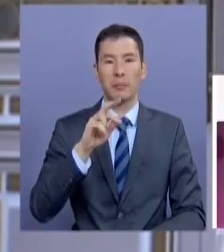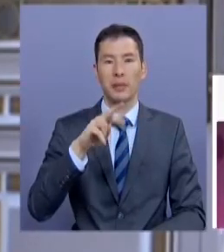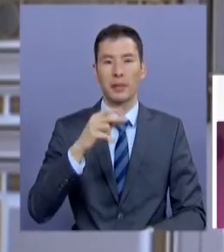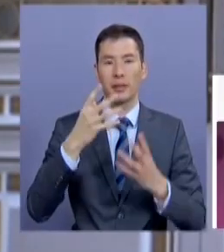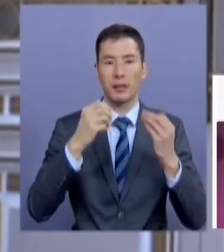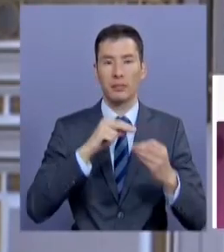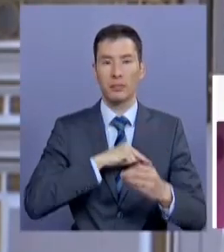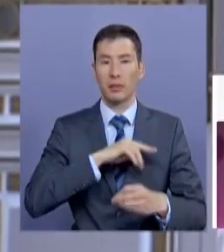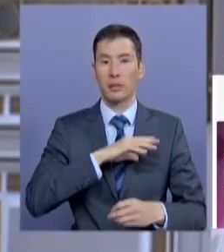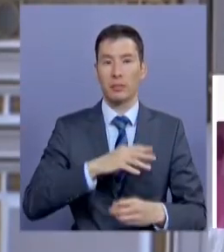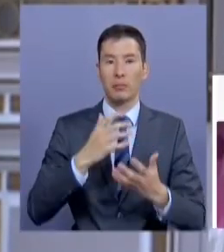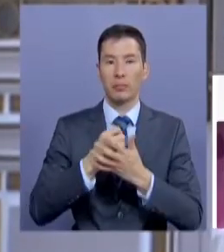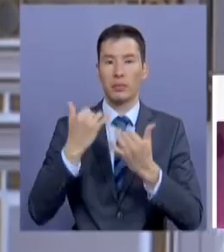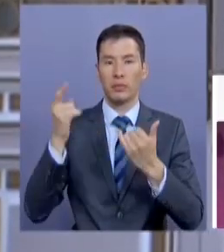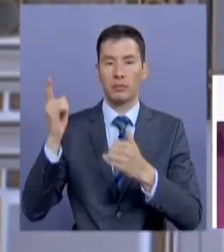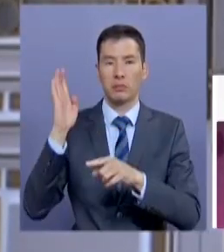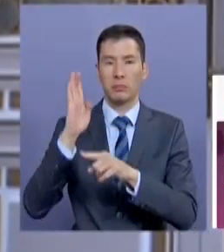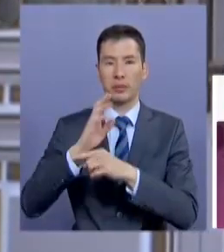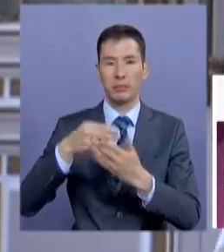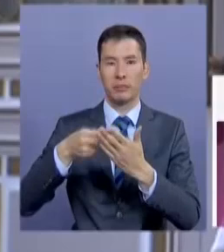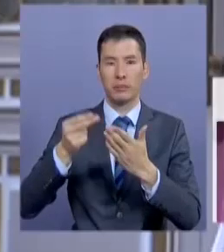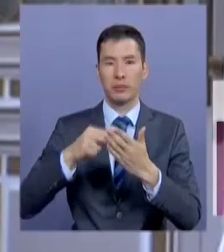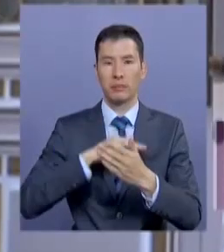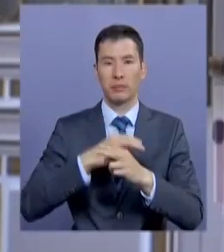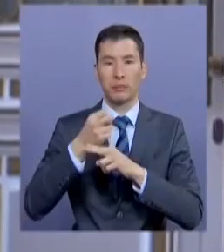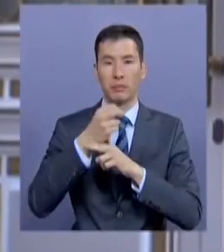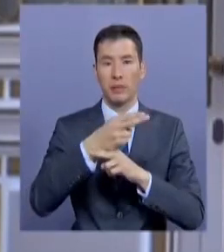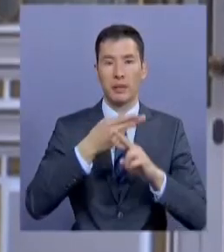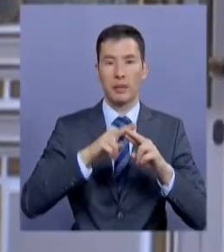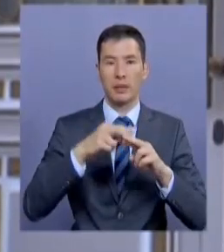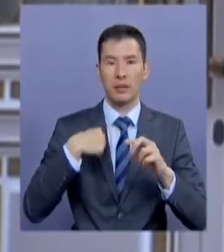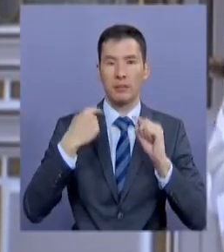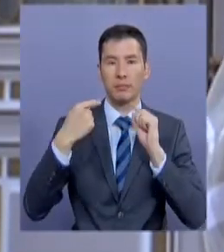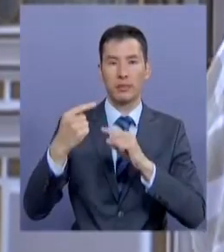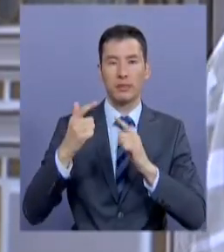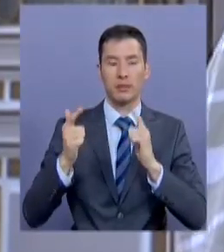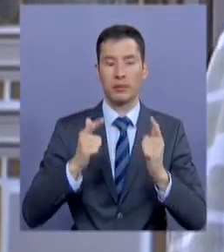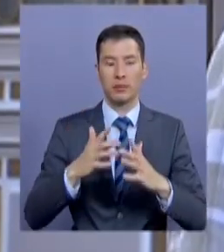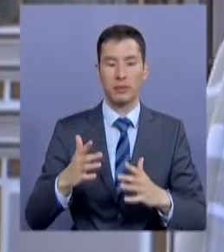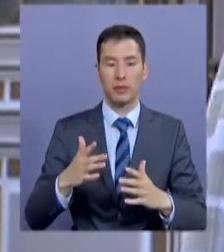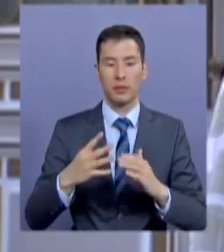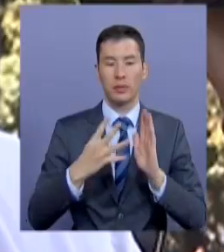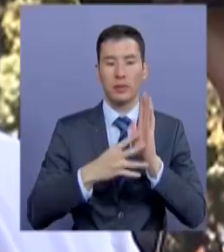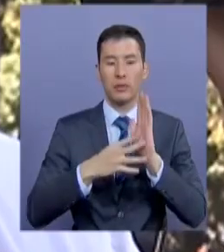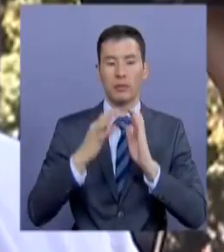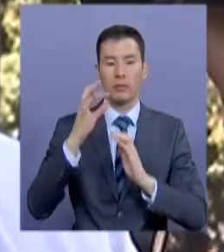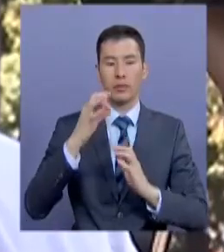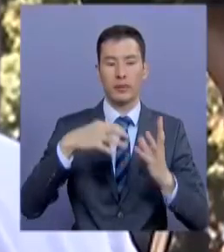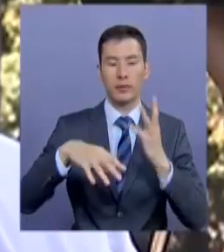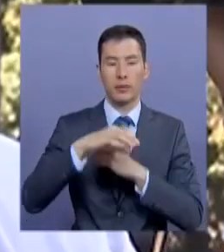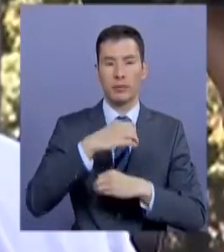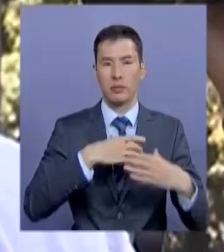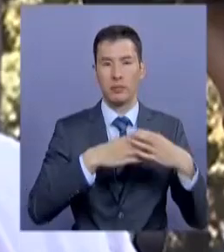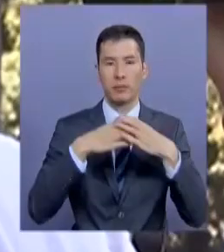кеше ғана приказын беріп, бұйрыққа қол қойып жұмыстан шығарып жүрді. Біз соған қарсымыз. Сол үшін бүгін коллективтің 90%-ы осында кеп